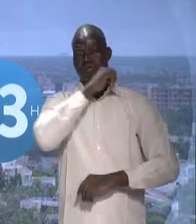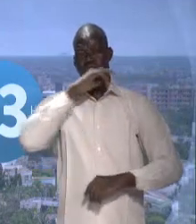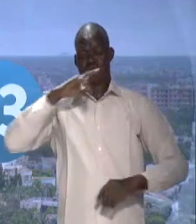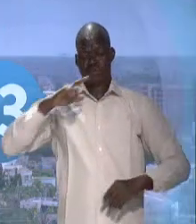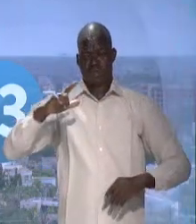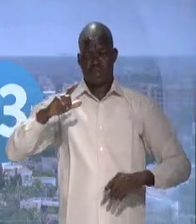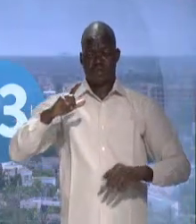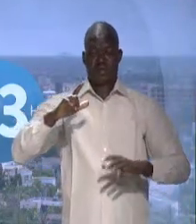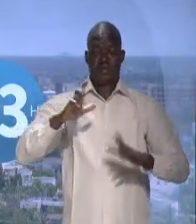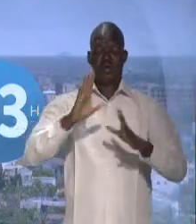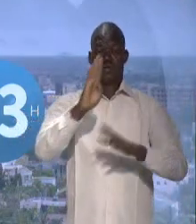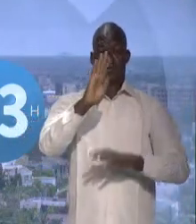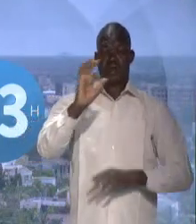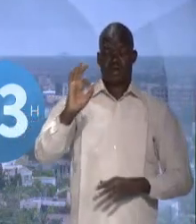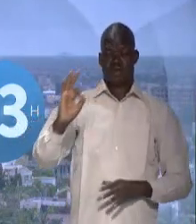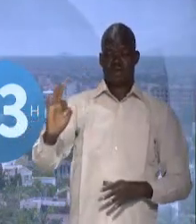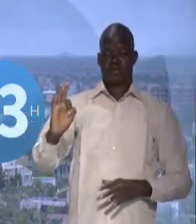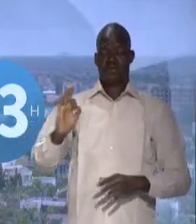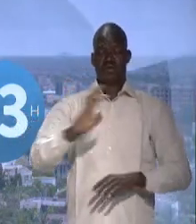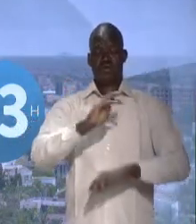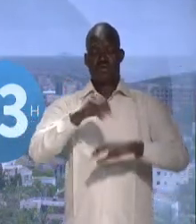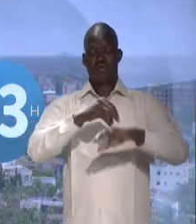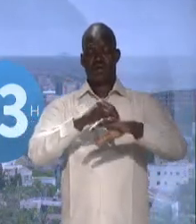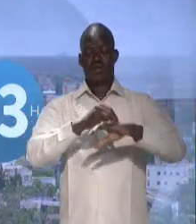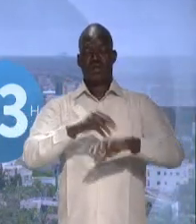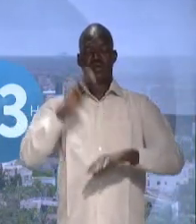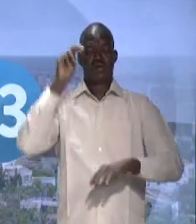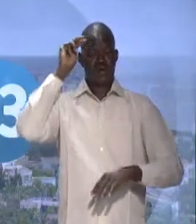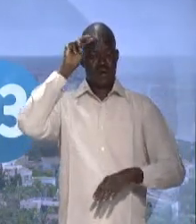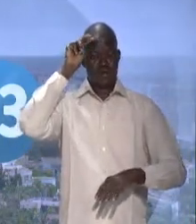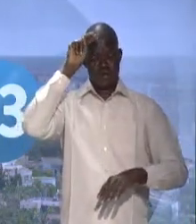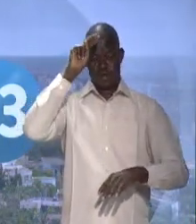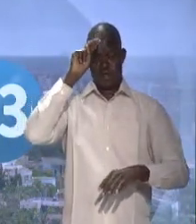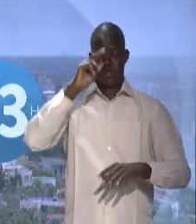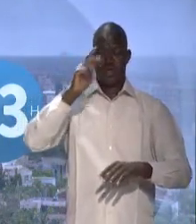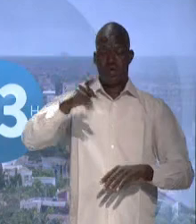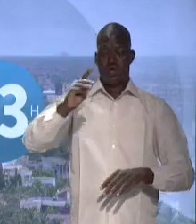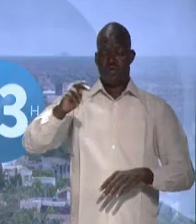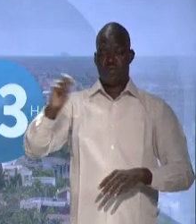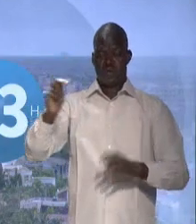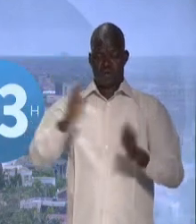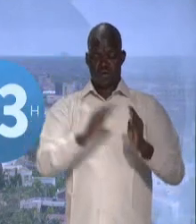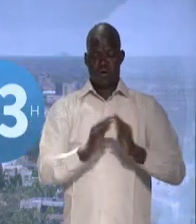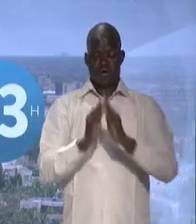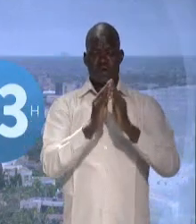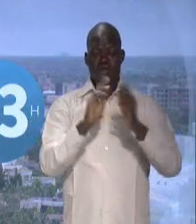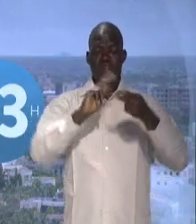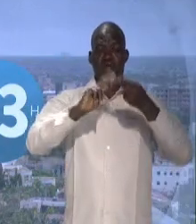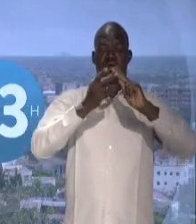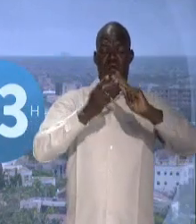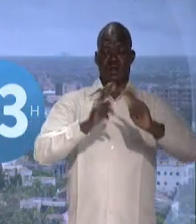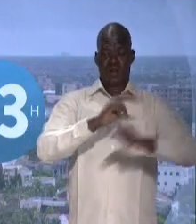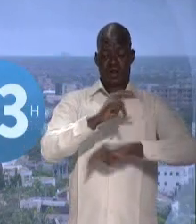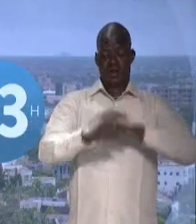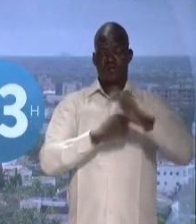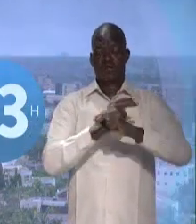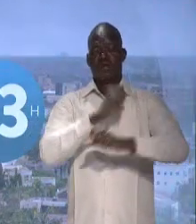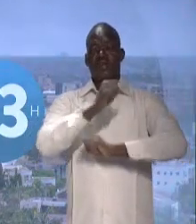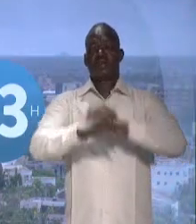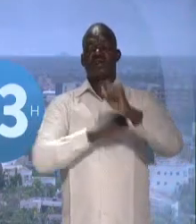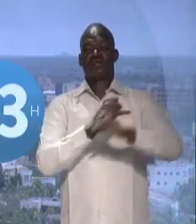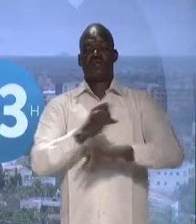savoir le Burkina Faso, le Mali et le Niger. Le PNUD va aussi mobiliser ses partenaires nationaux et internationaux